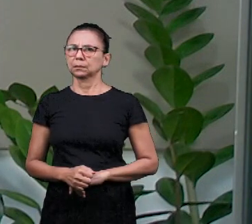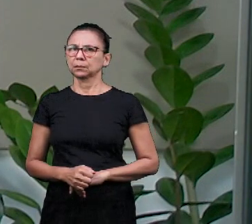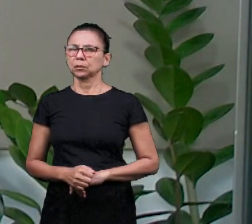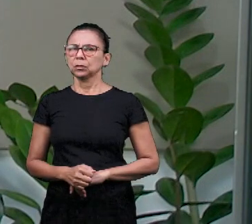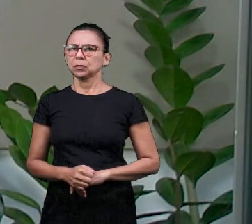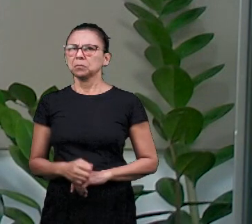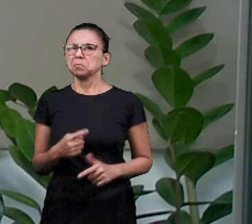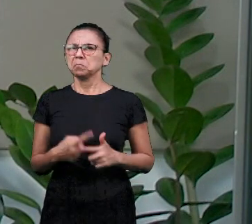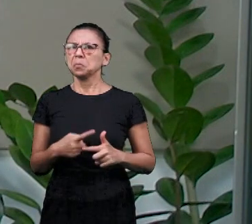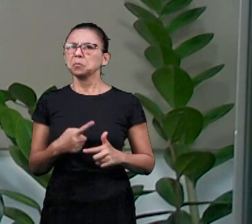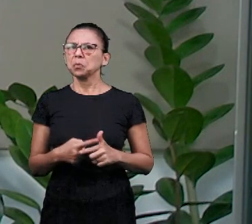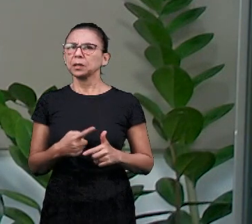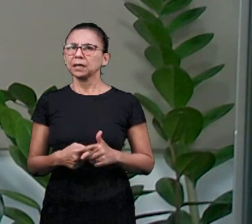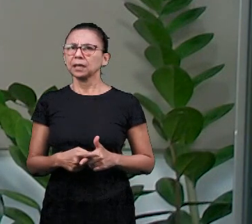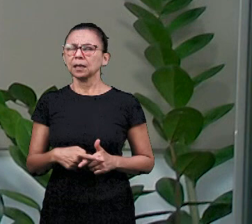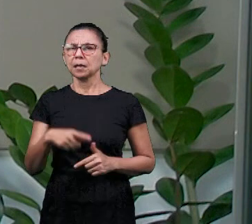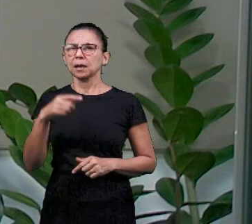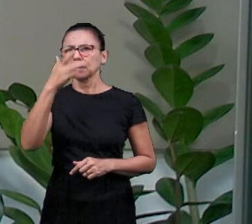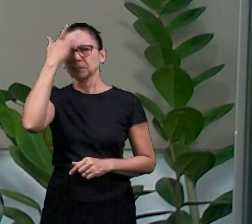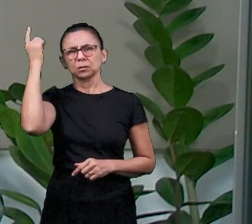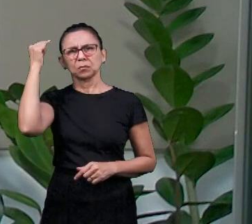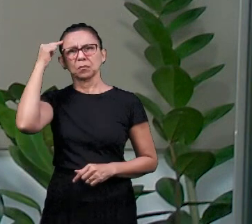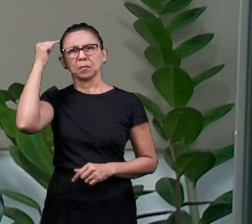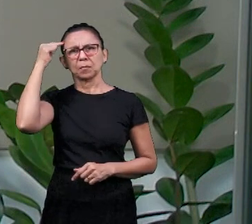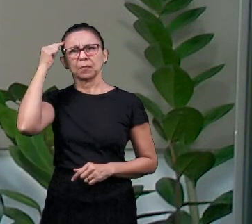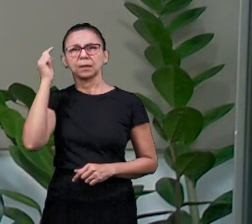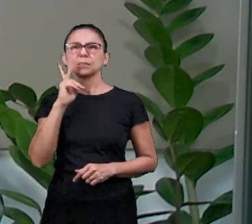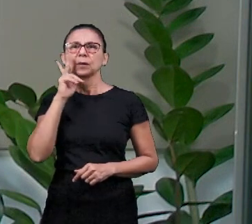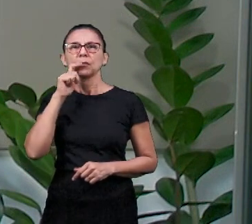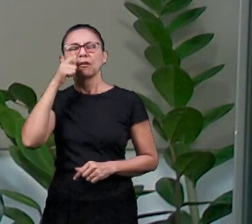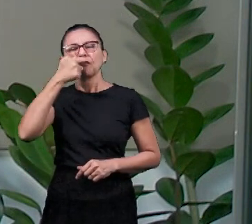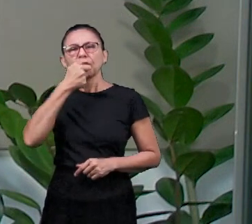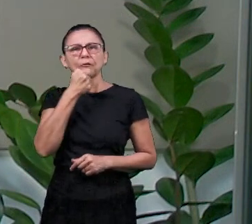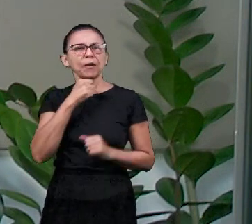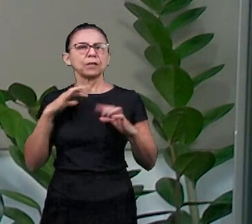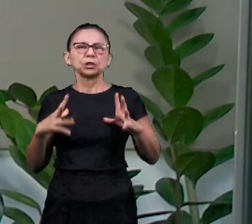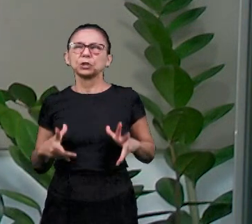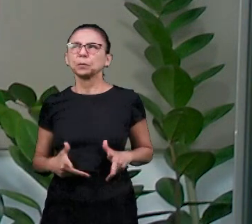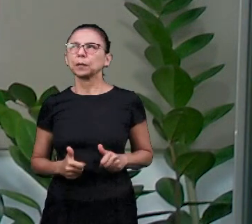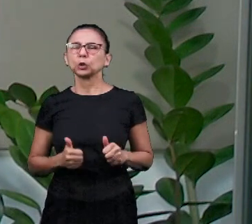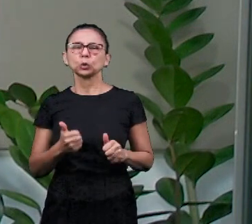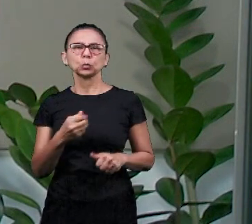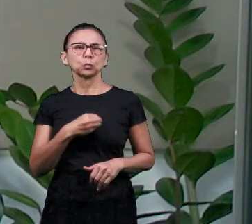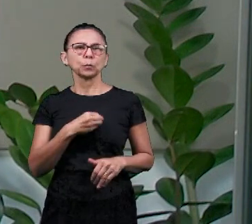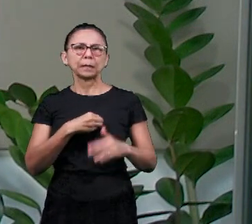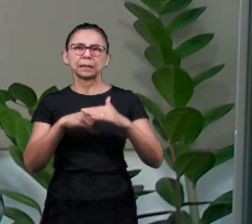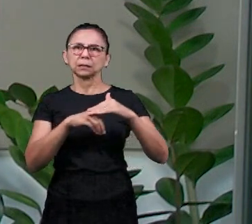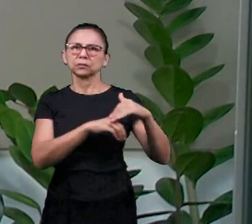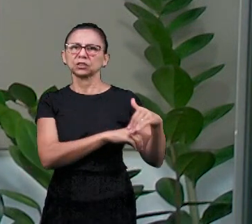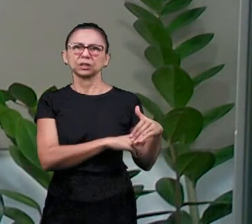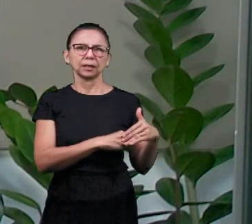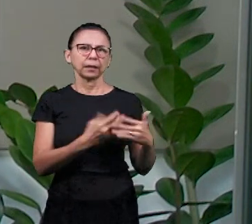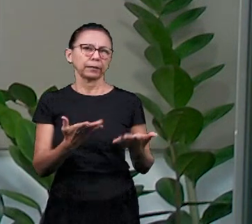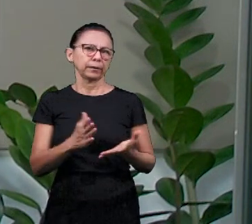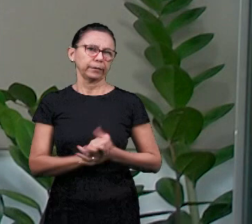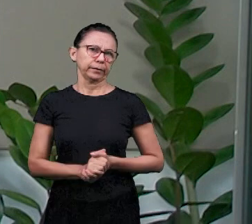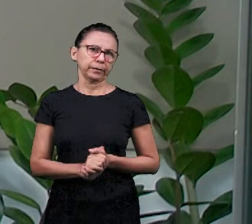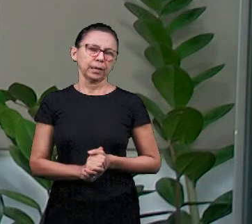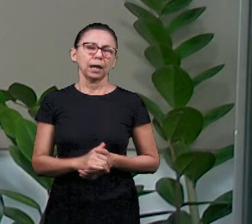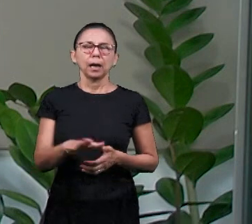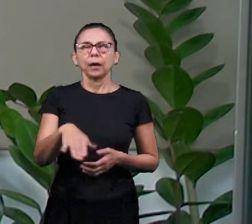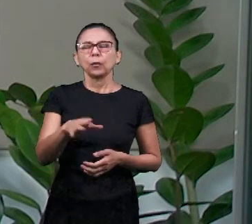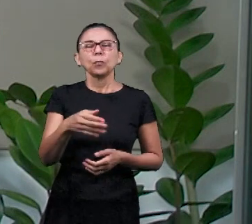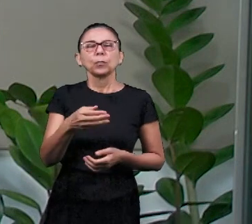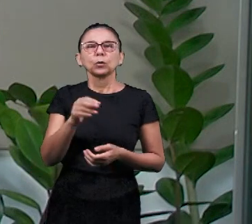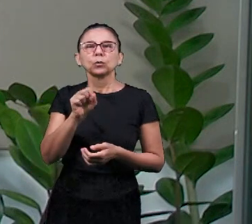ou veut la grâce de Dieu par ses mérites. Donc, il a acheté un petit verre de jus de raisin, il a